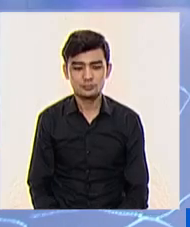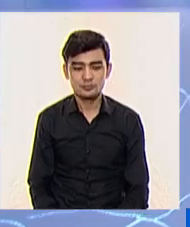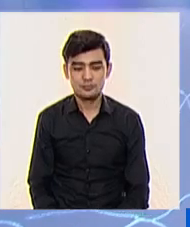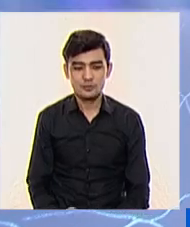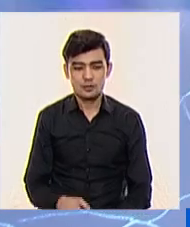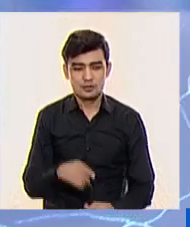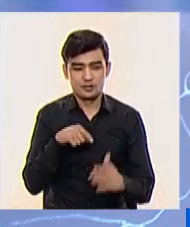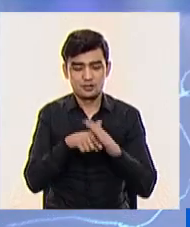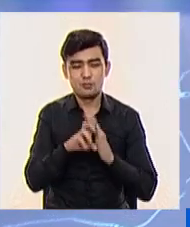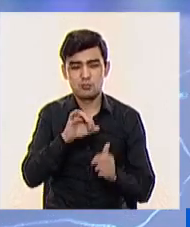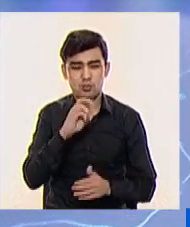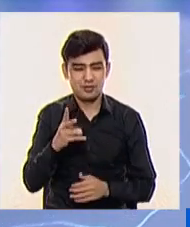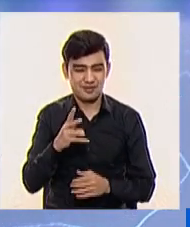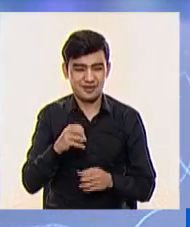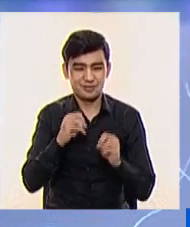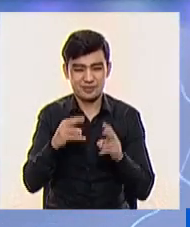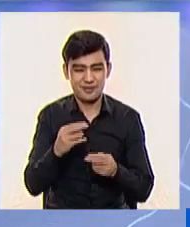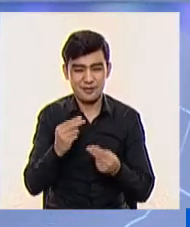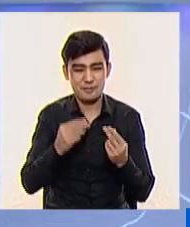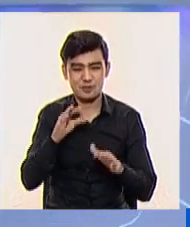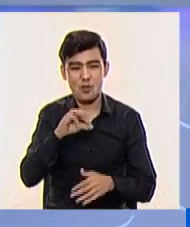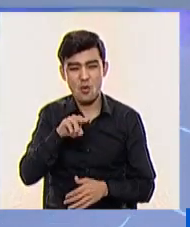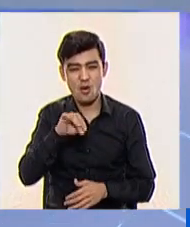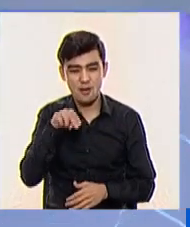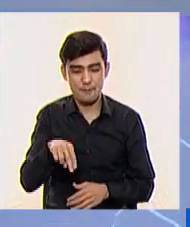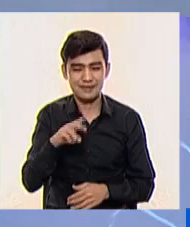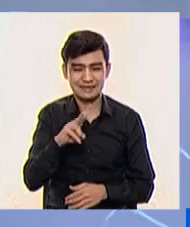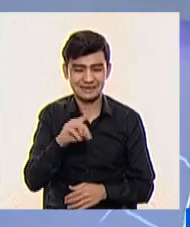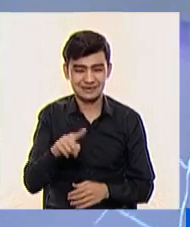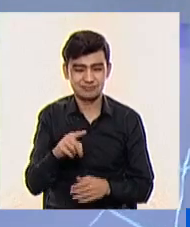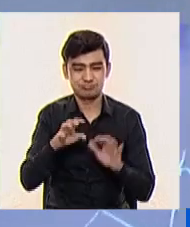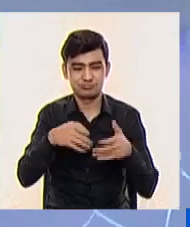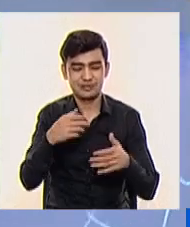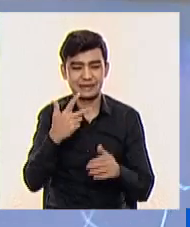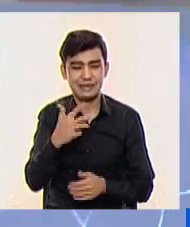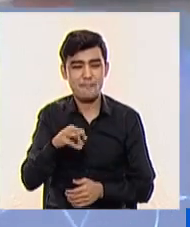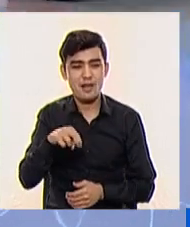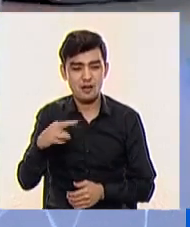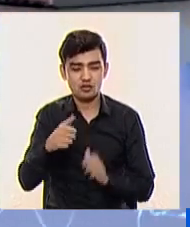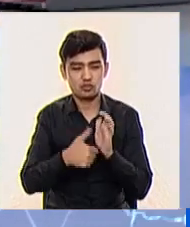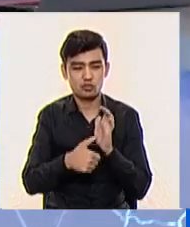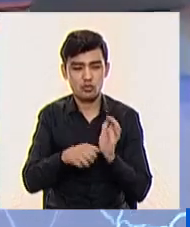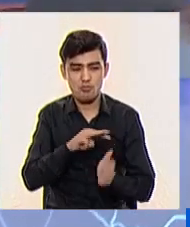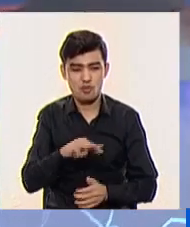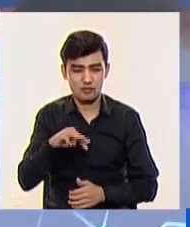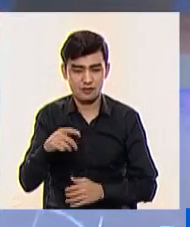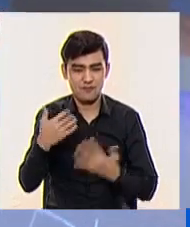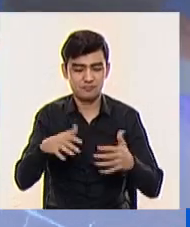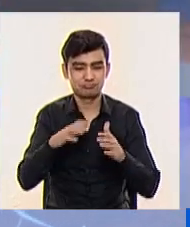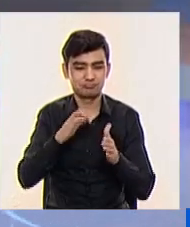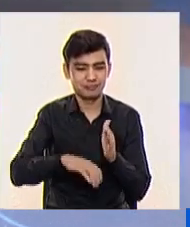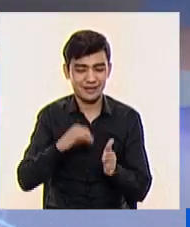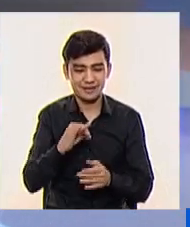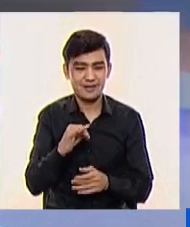букмекерская контора олимп кейзи от конфисковали 3 миллиарда 600 миллионов тенге ходатайство удовлетворено